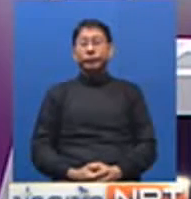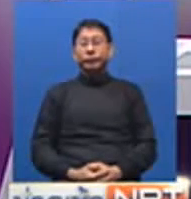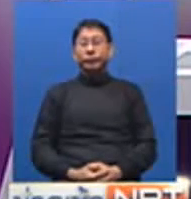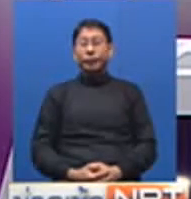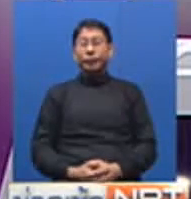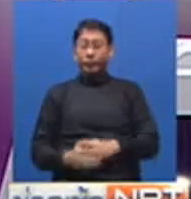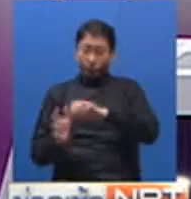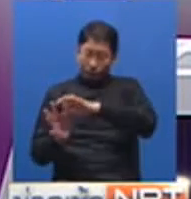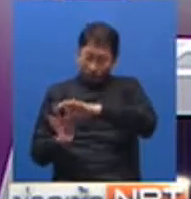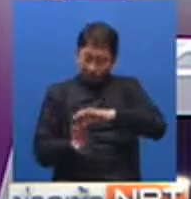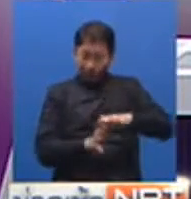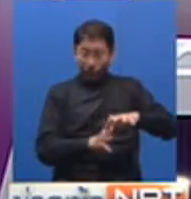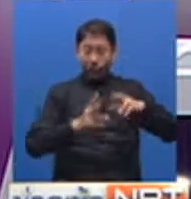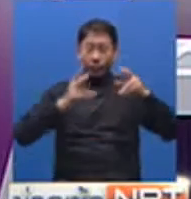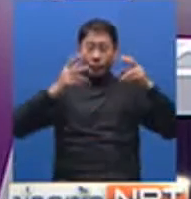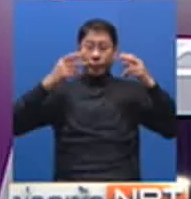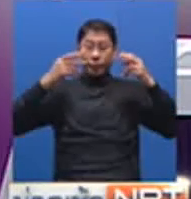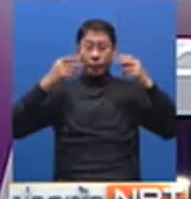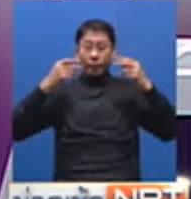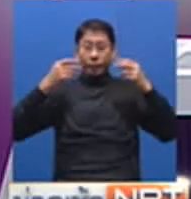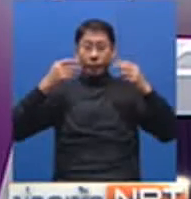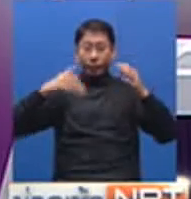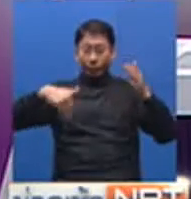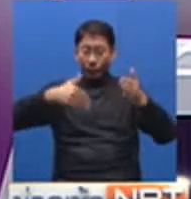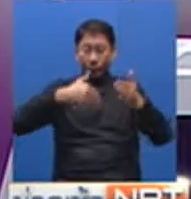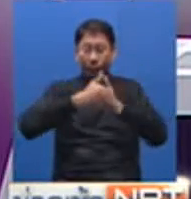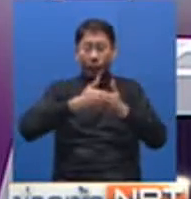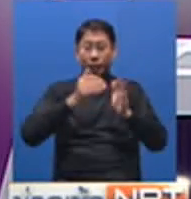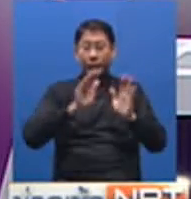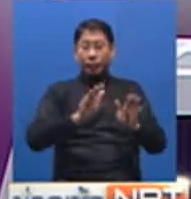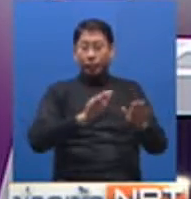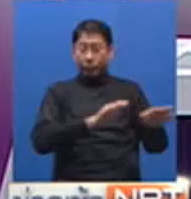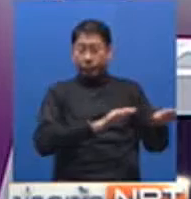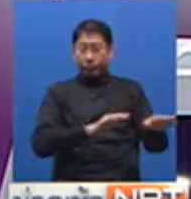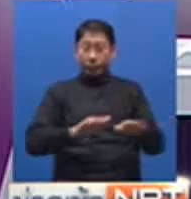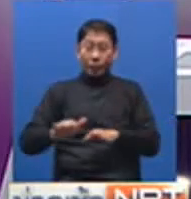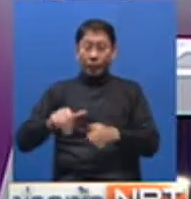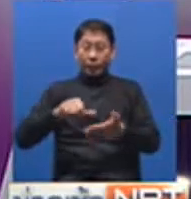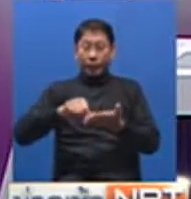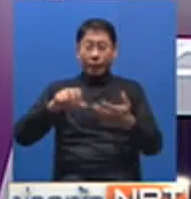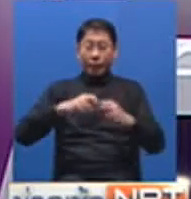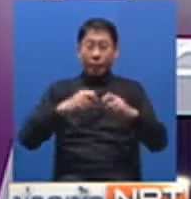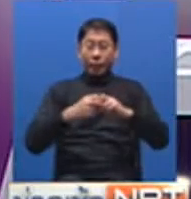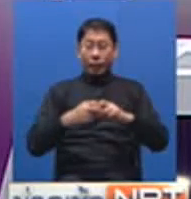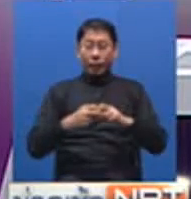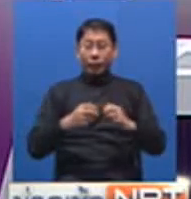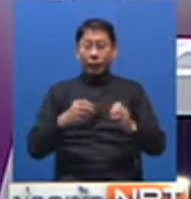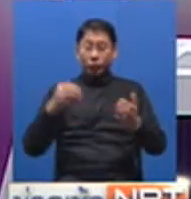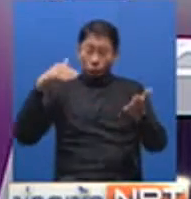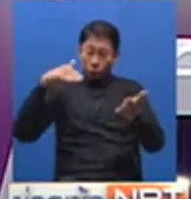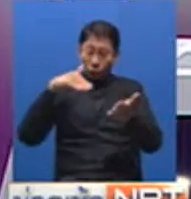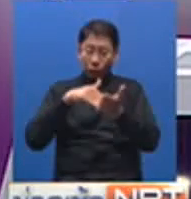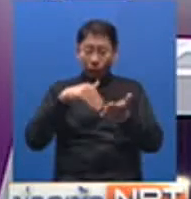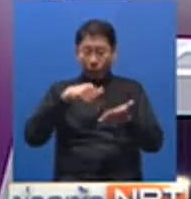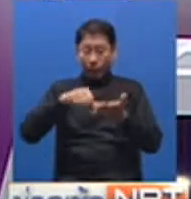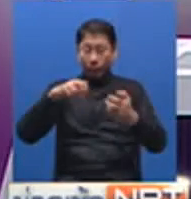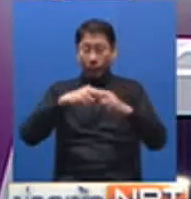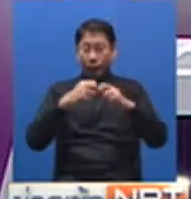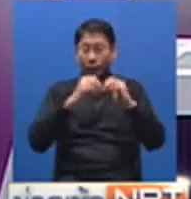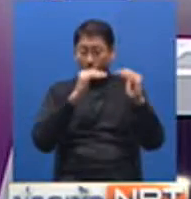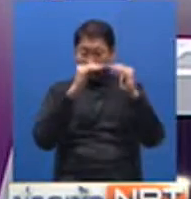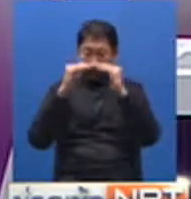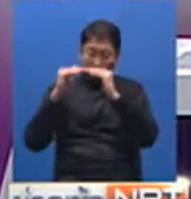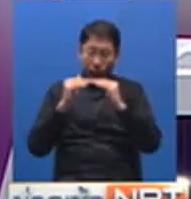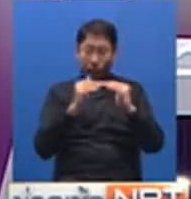อีกหนึ่งนโยบายนะคะที่รัฐบาลเน้นย้ำก็คือการแก้ไขปัญหาให้ประชาชนซึ่งศูนย์ดำรงธรรมเนี่ยละค่ะจะเป็นศูนย์กลางในแต่ละจังหวัดที่จะ